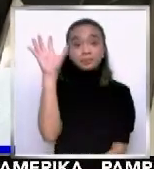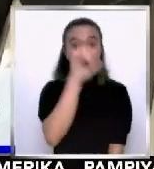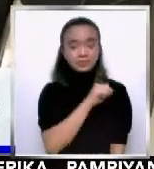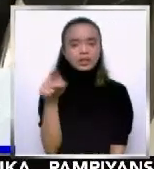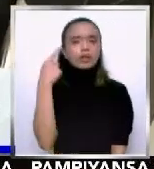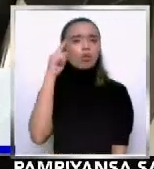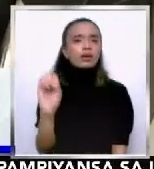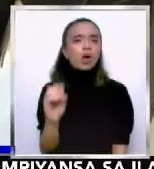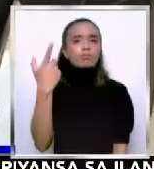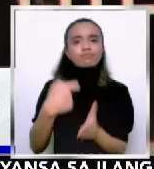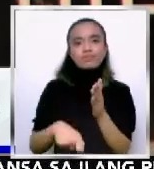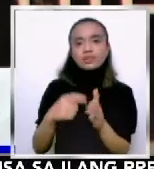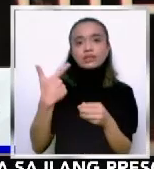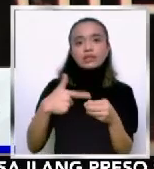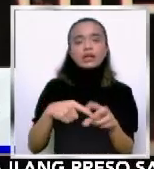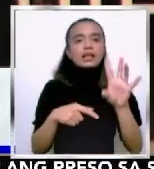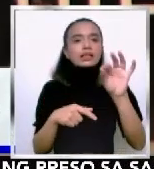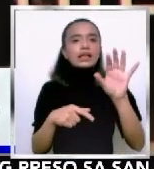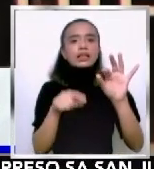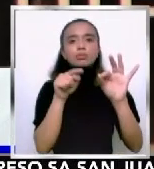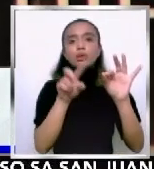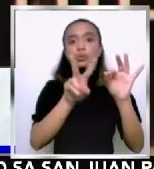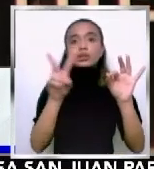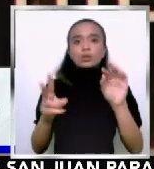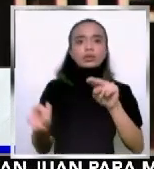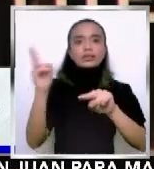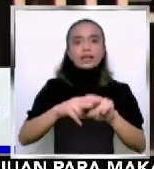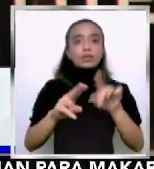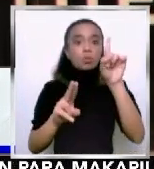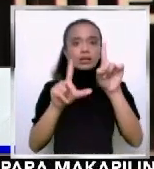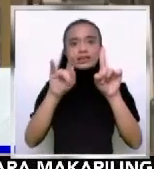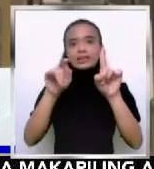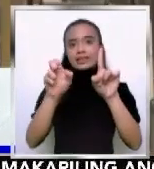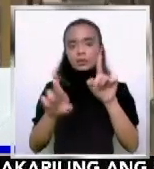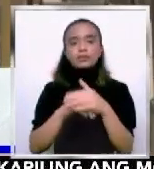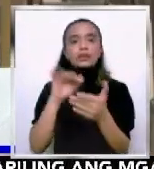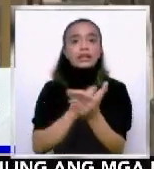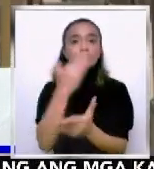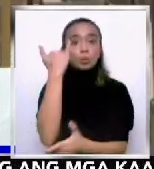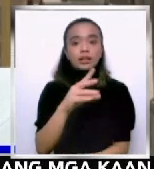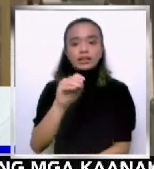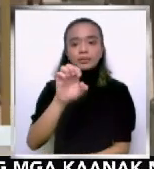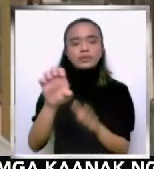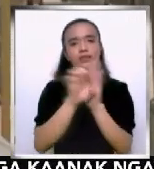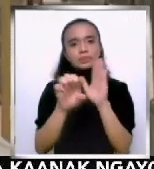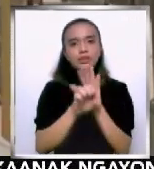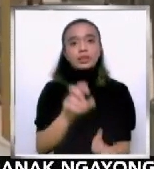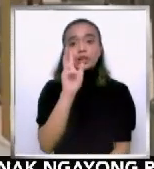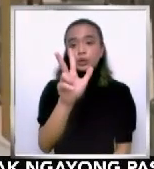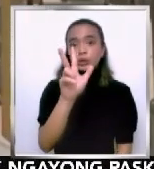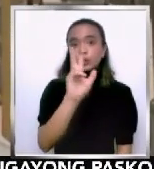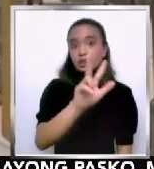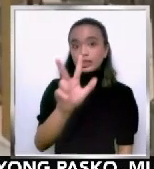gasolina, 19.22 pesos na patong yan kada litro. Kaya sa kwenta ng DOE, kung 33.16 pesos kada litro